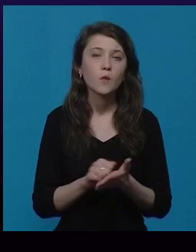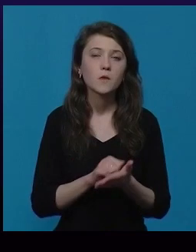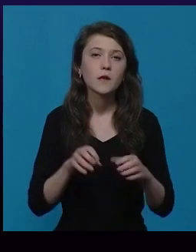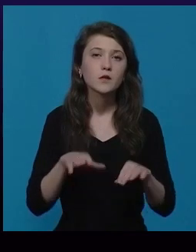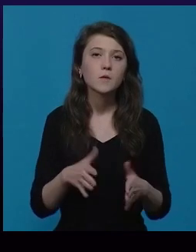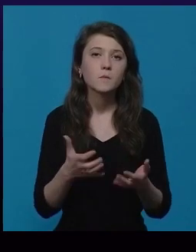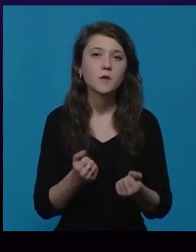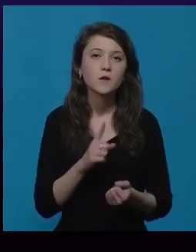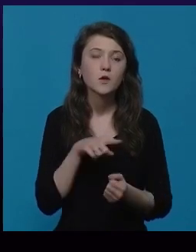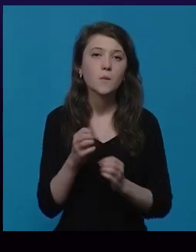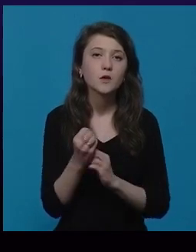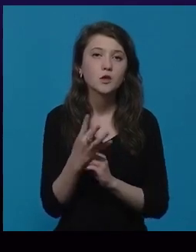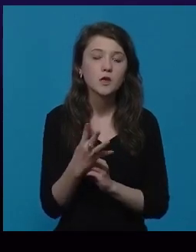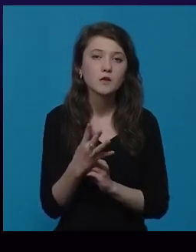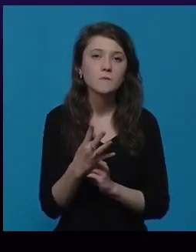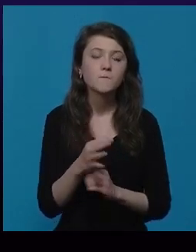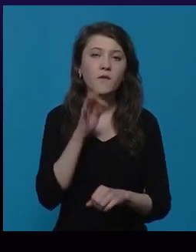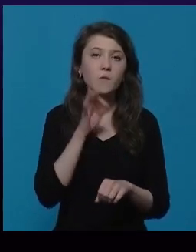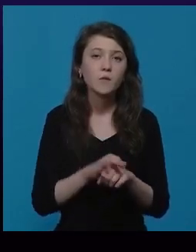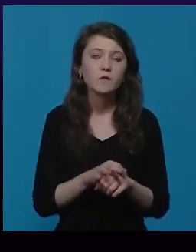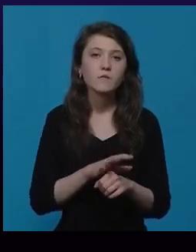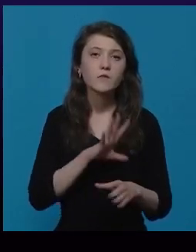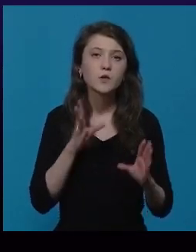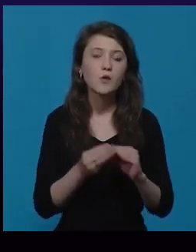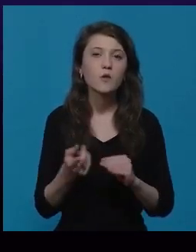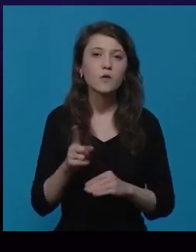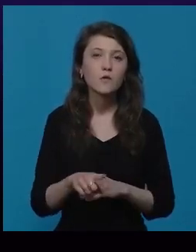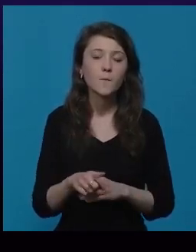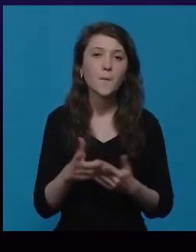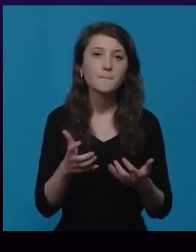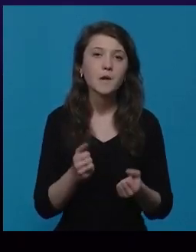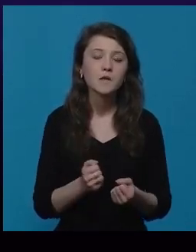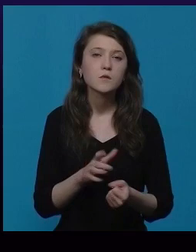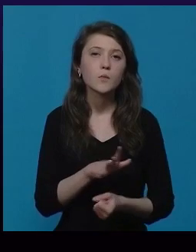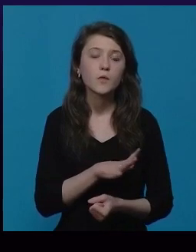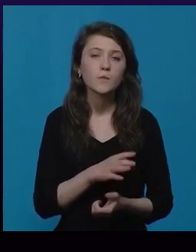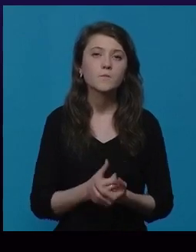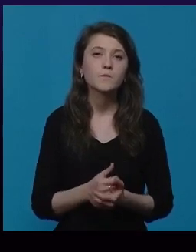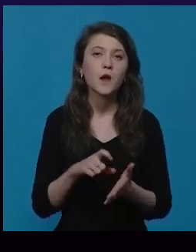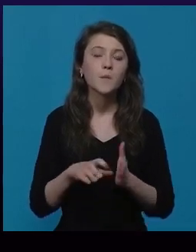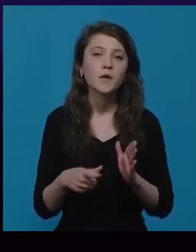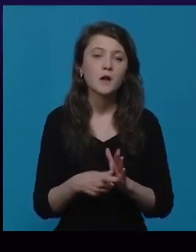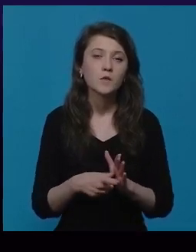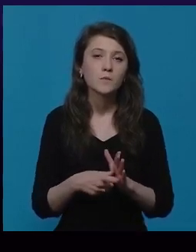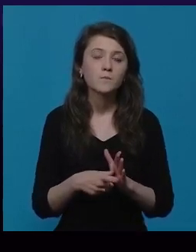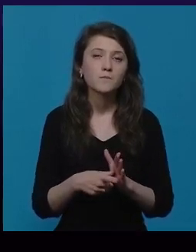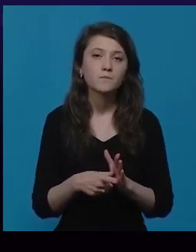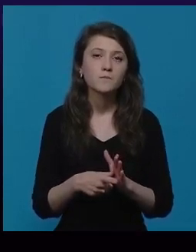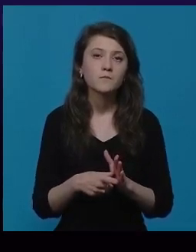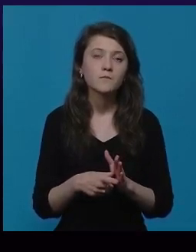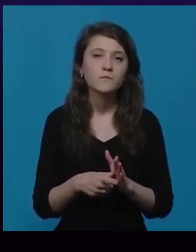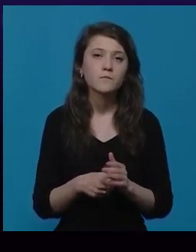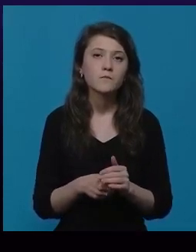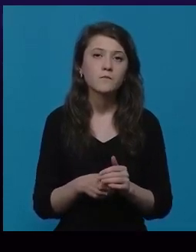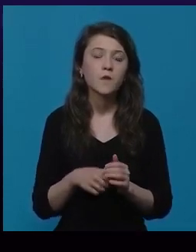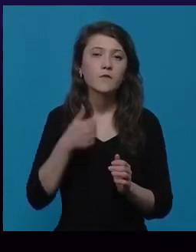номер 14. Відповідно, всього того, що прийнято було Кабінетом вчора опубліковано.